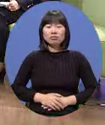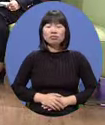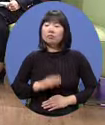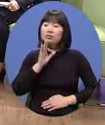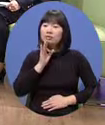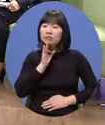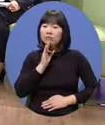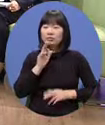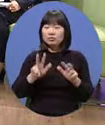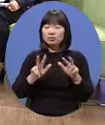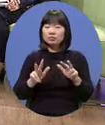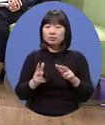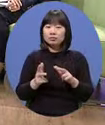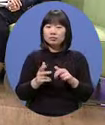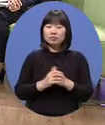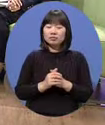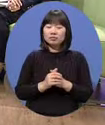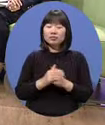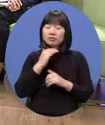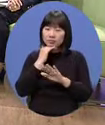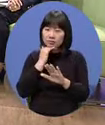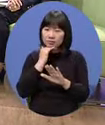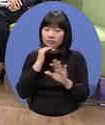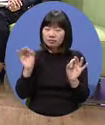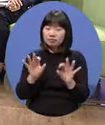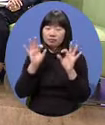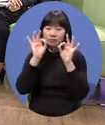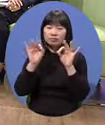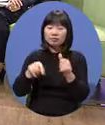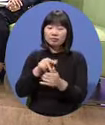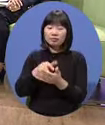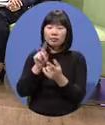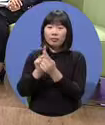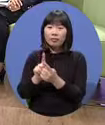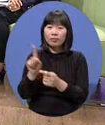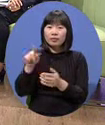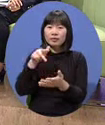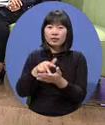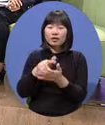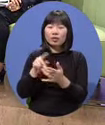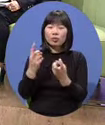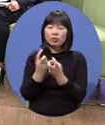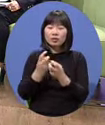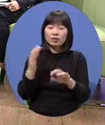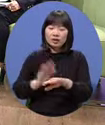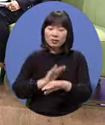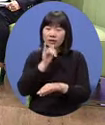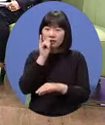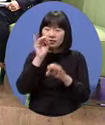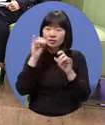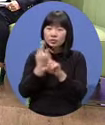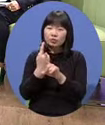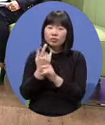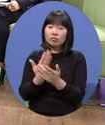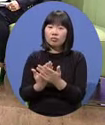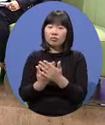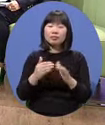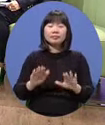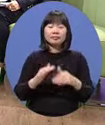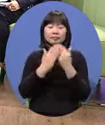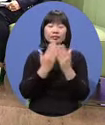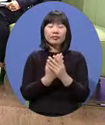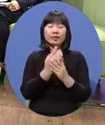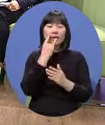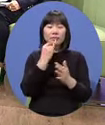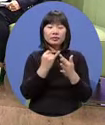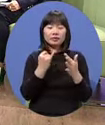네, 선생님 지금 아까 이제 잠깐 봤었던 상황이었는데 어떤 부분이 어떻게 잘못됐는지 좀 일단은 고쳐주세요. 전체적으로 어머님이